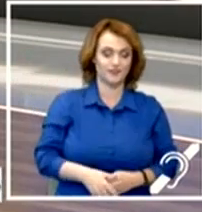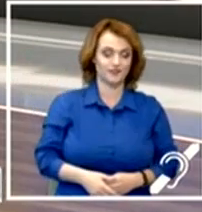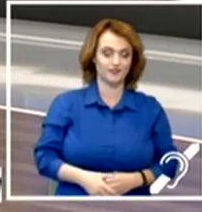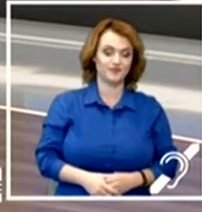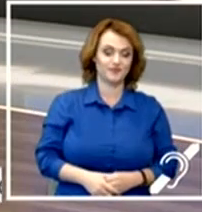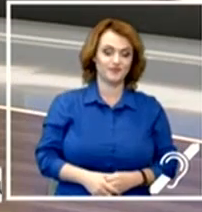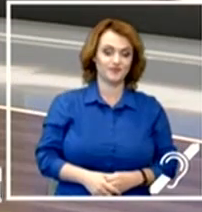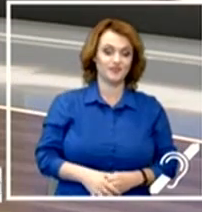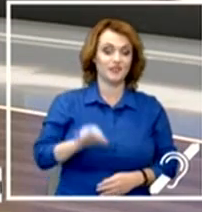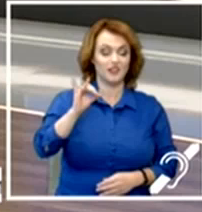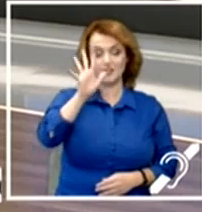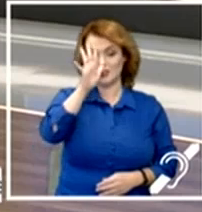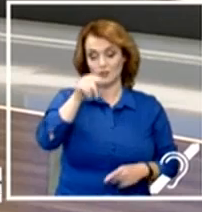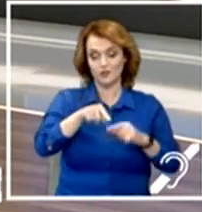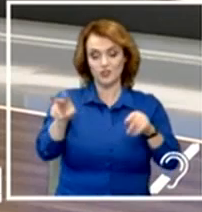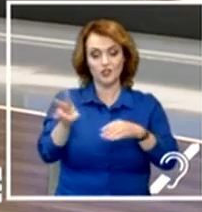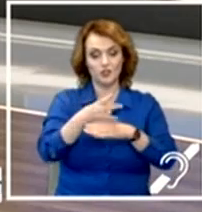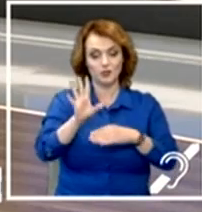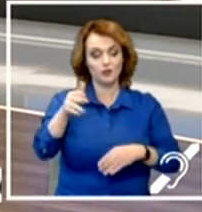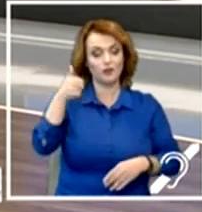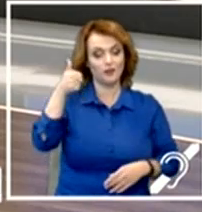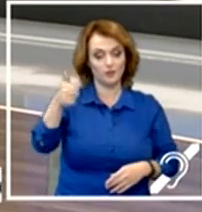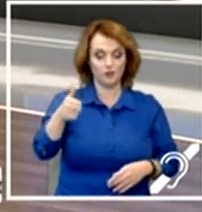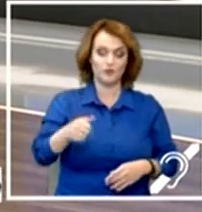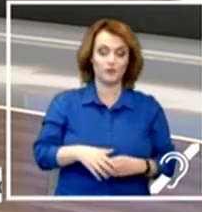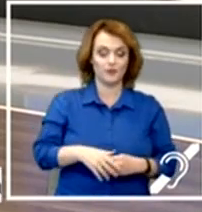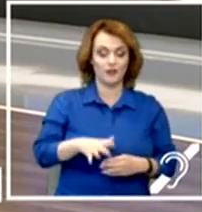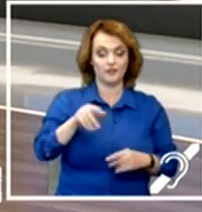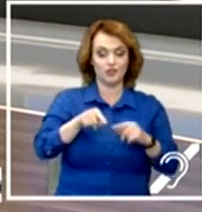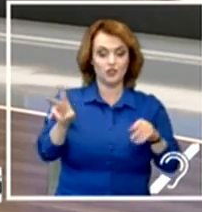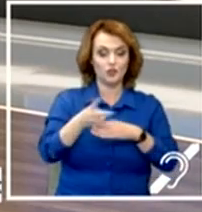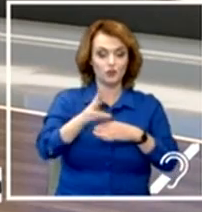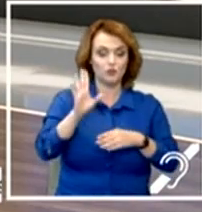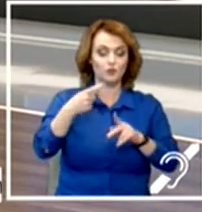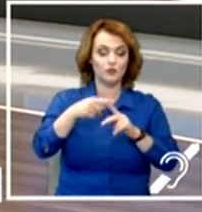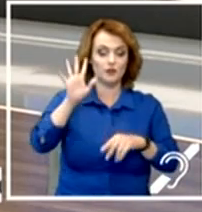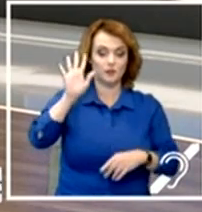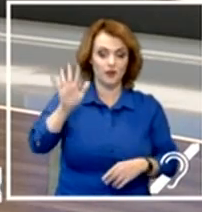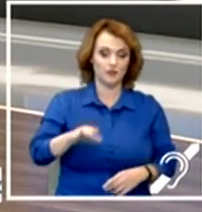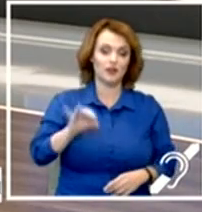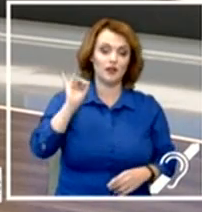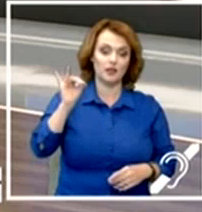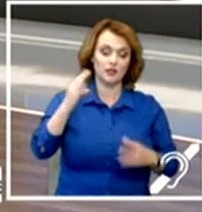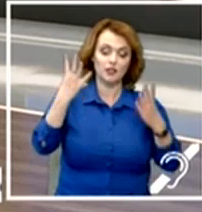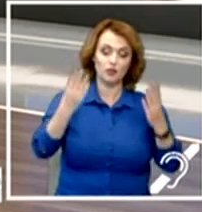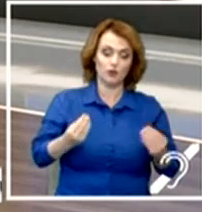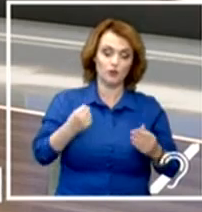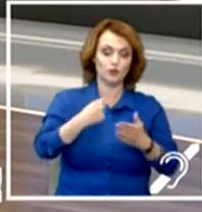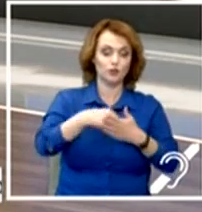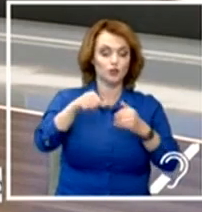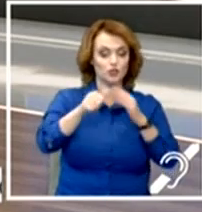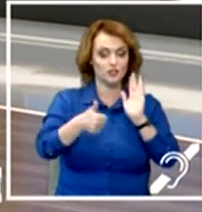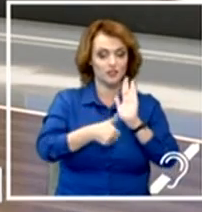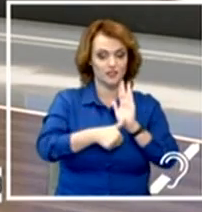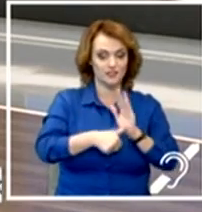toamnă. Și la Chișinău se anunță vreme bună, așteptăm o minimă de 5 grade la noapte și cer senin și o maximă de 16 grade mâine în orele